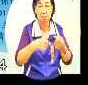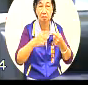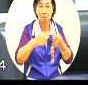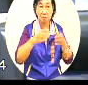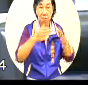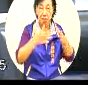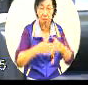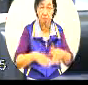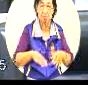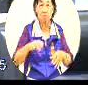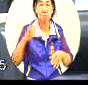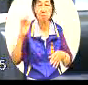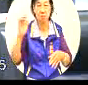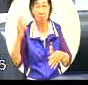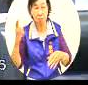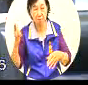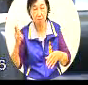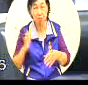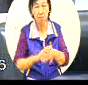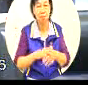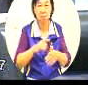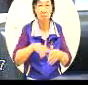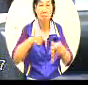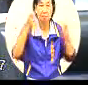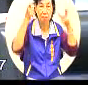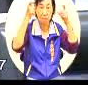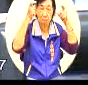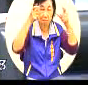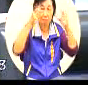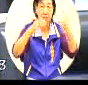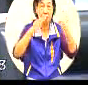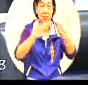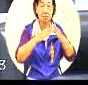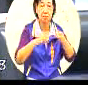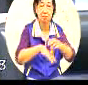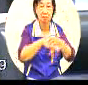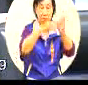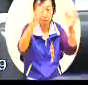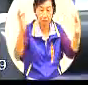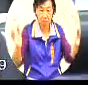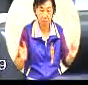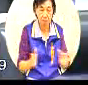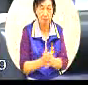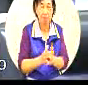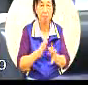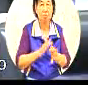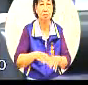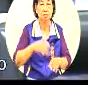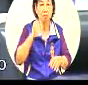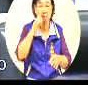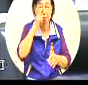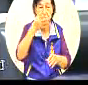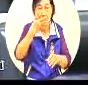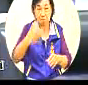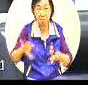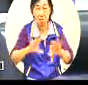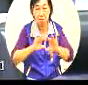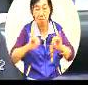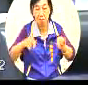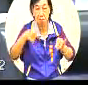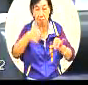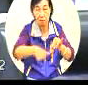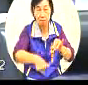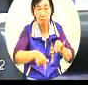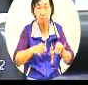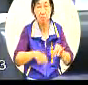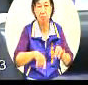个高雄市全面的完成了下水道的接管，污水下水道接管以后再来收费，才不会导致未来在